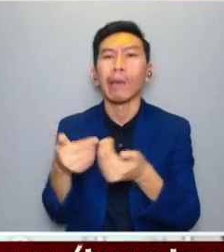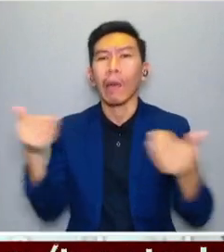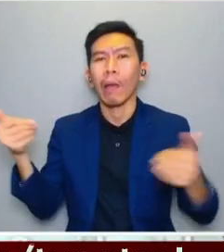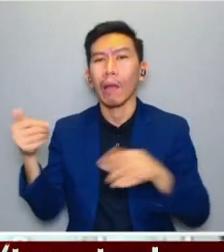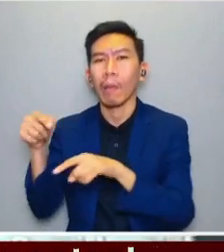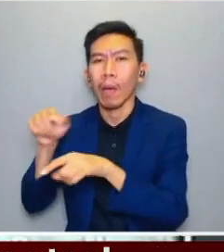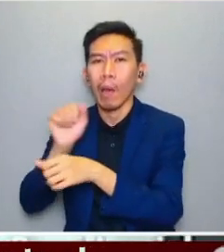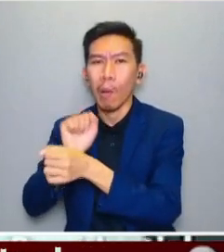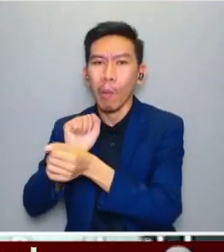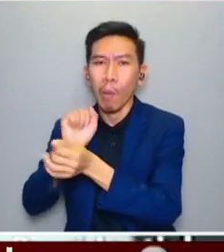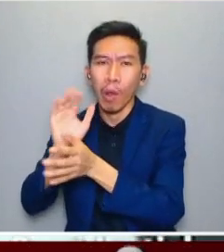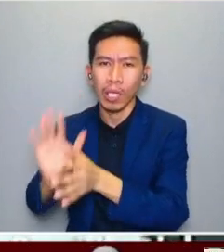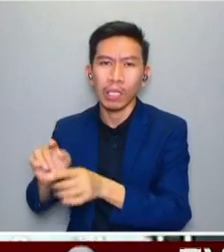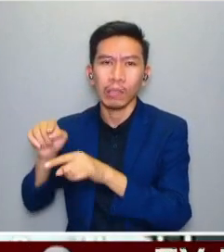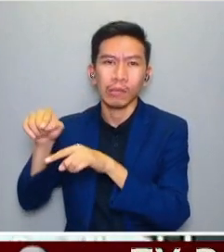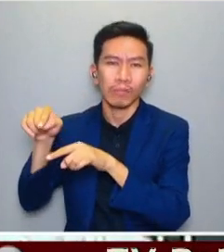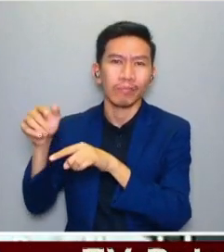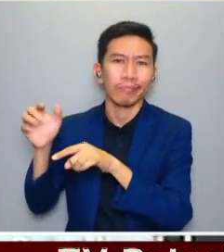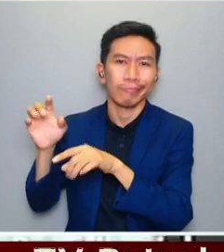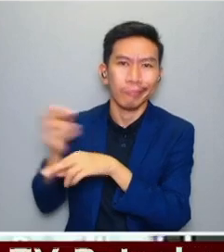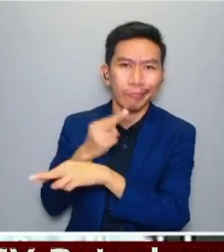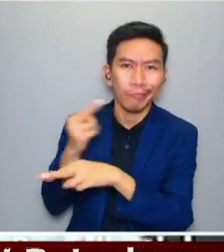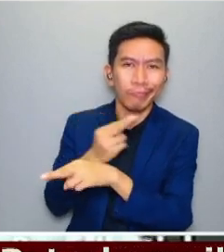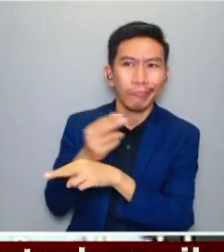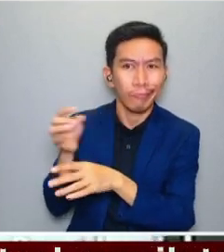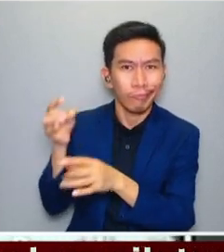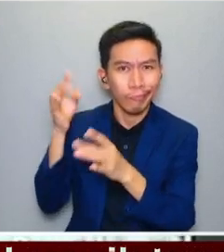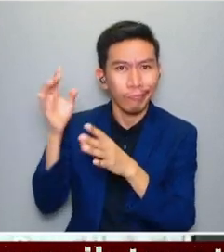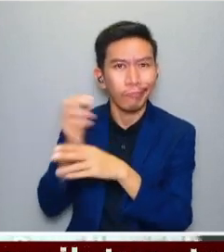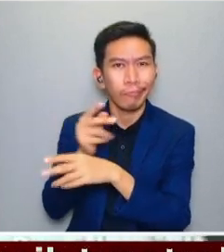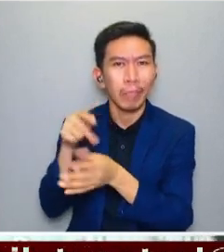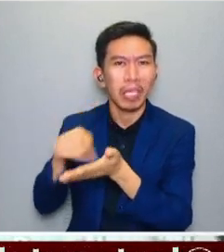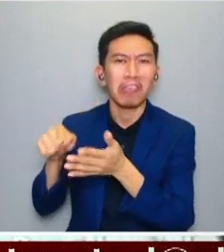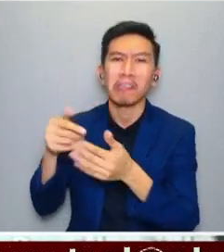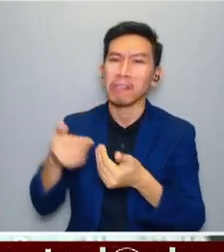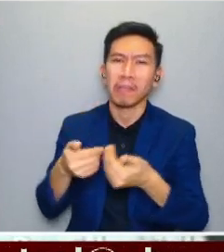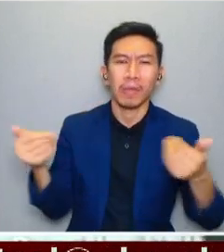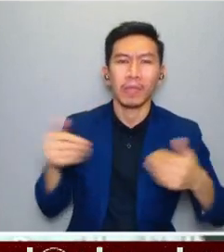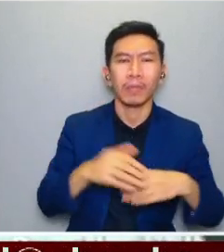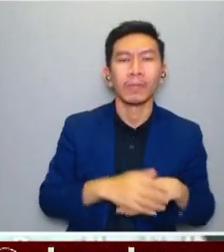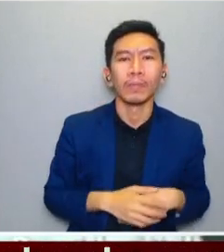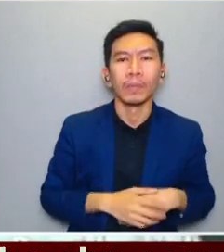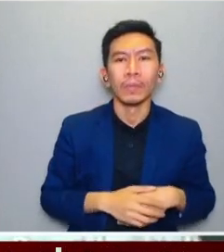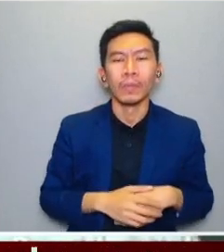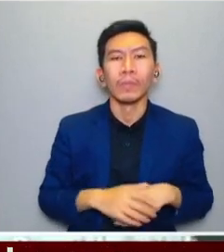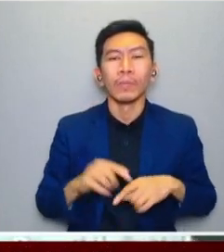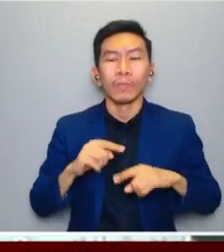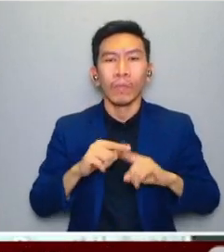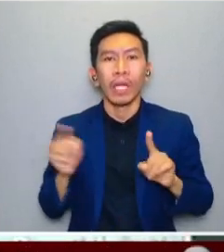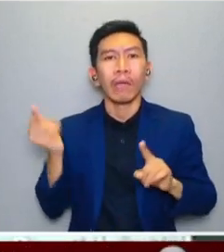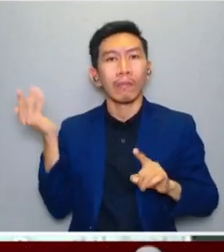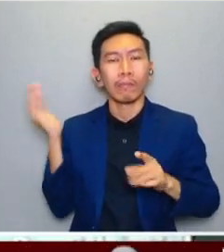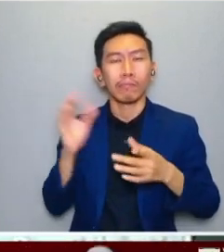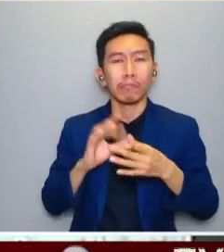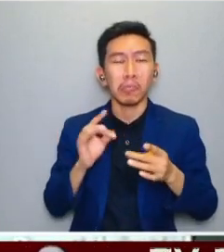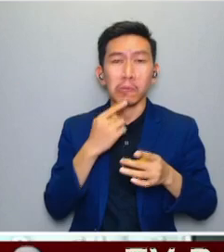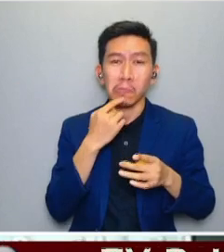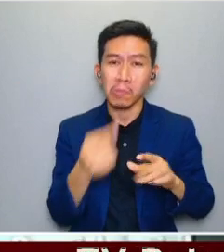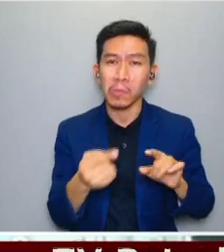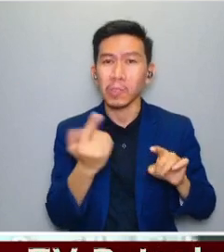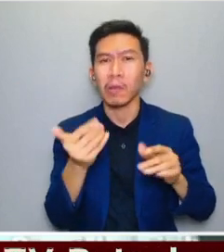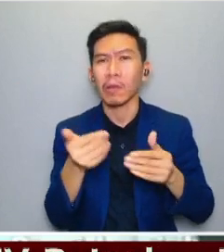Pero nilinaw ng DOH para lang ito sa frontline workers ng gobyerno na nagtrabaho sa panahon ng